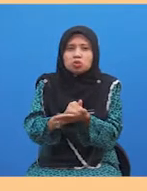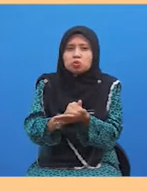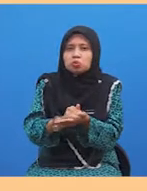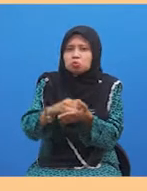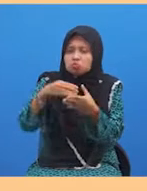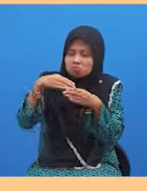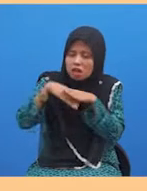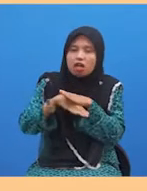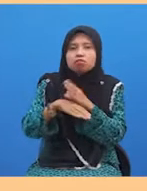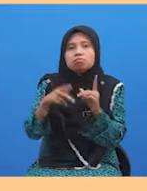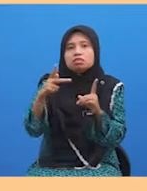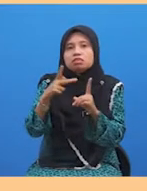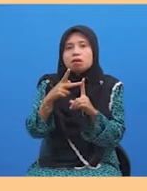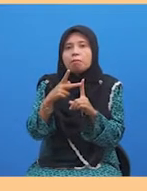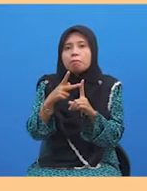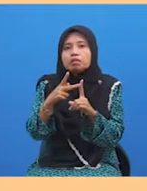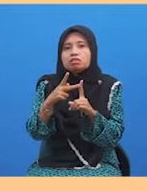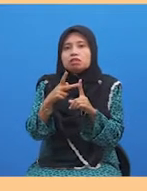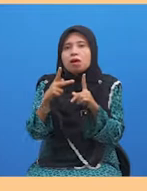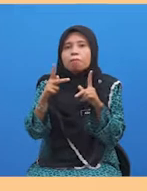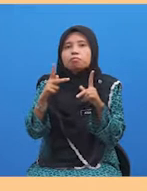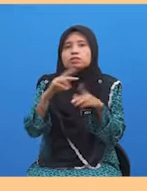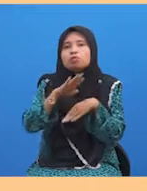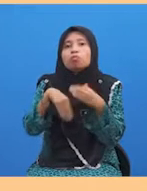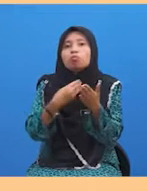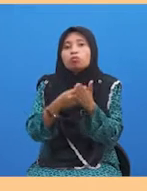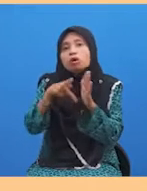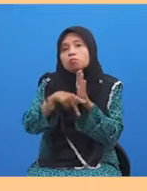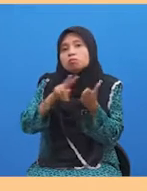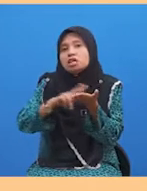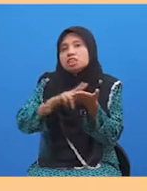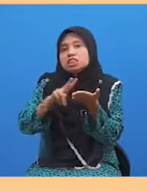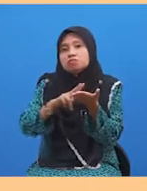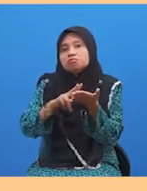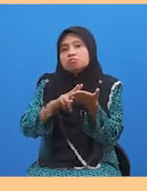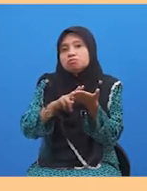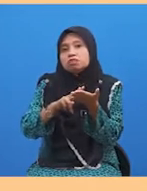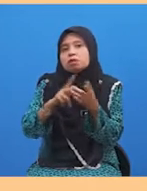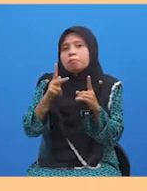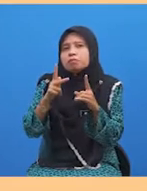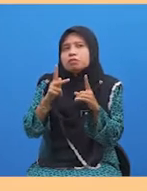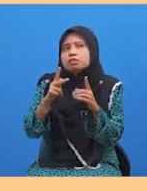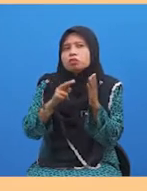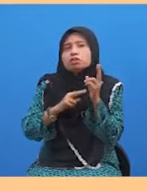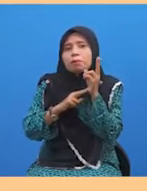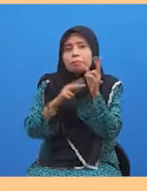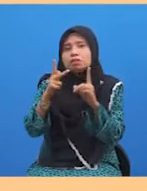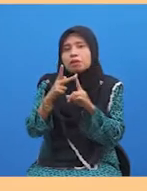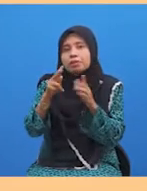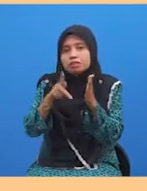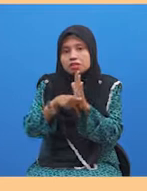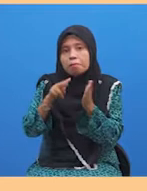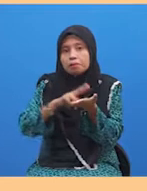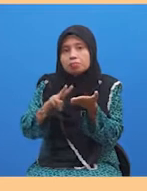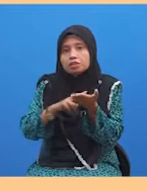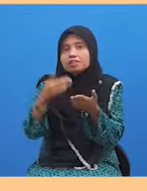begitu mendalam kepada para pembaca, terutamanya kepada generasi